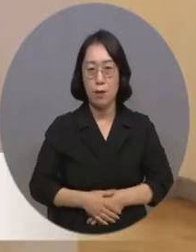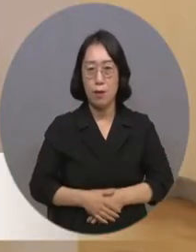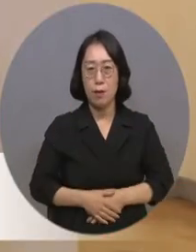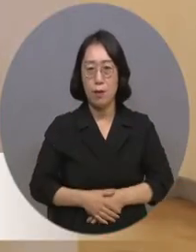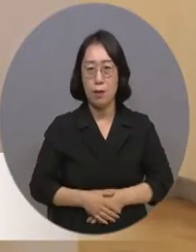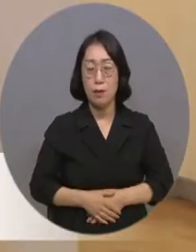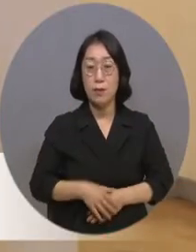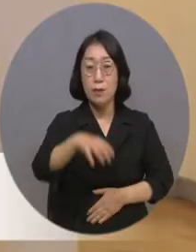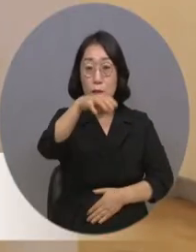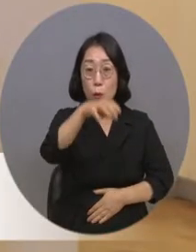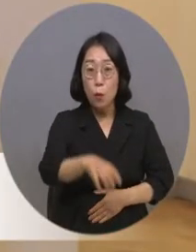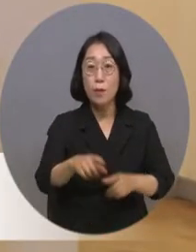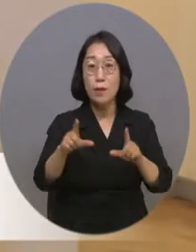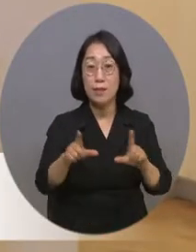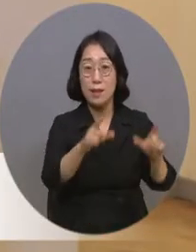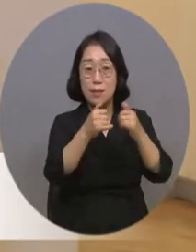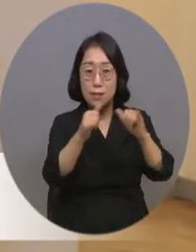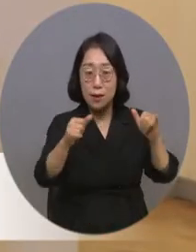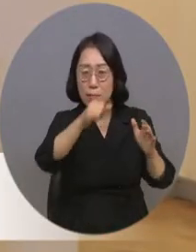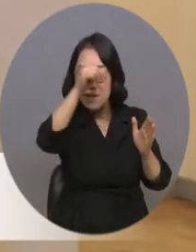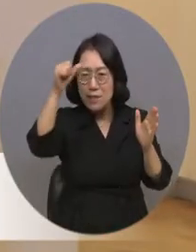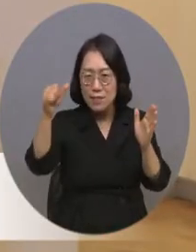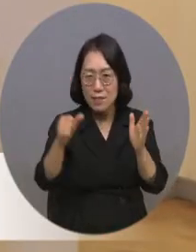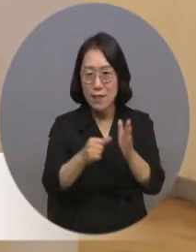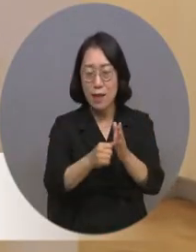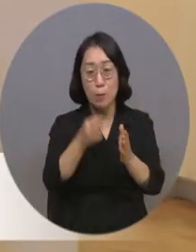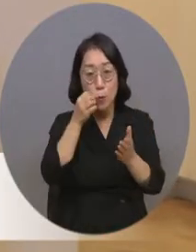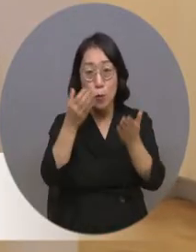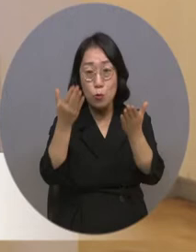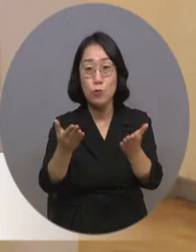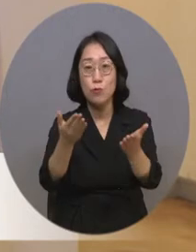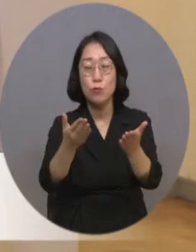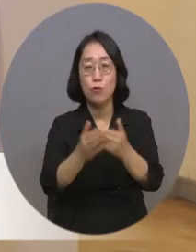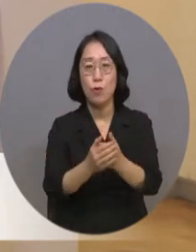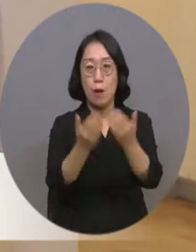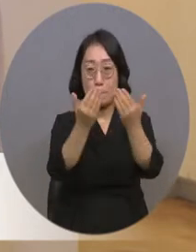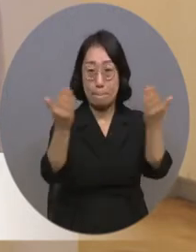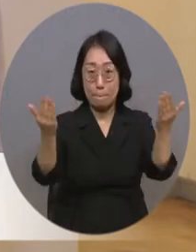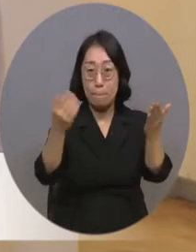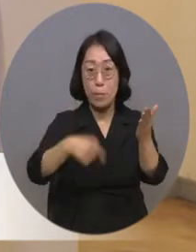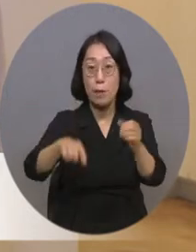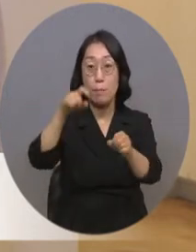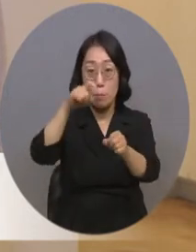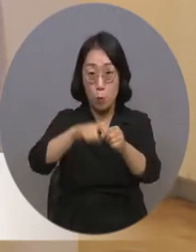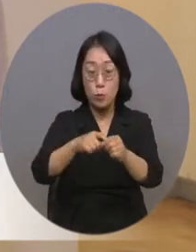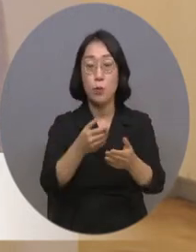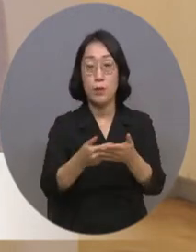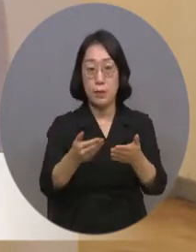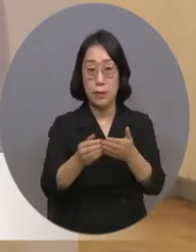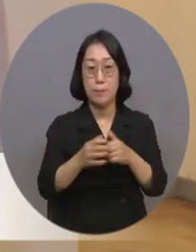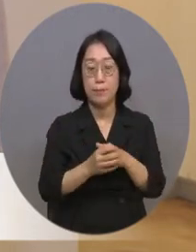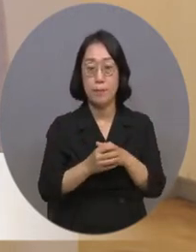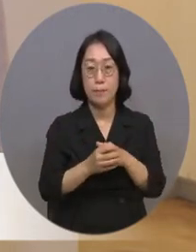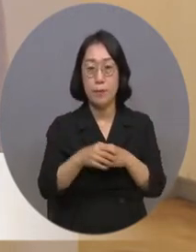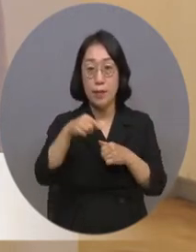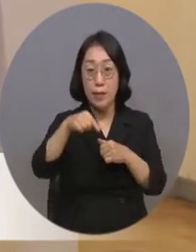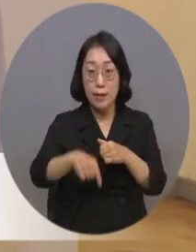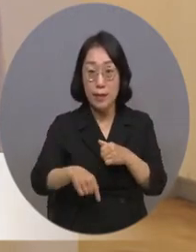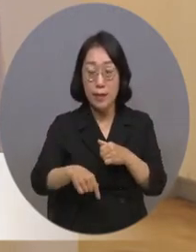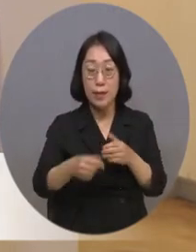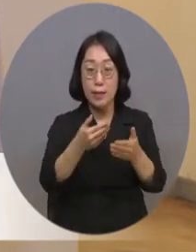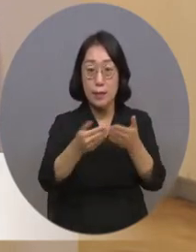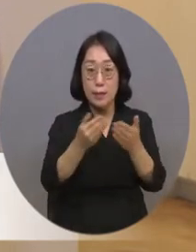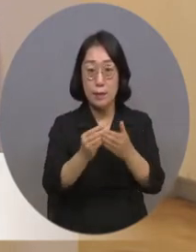빛가니 사람들의 인생 박물관을 위한 기증을 목적으로 그림을 그린 것을 이 예그 갤러리의